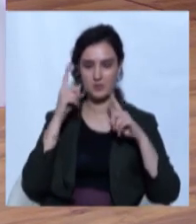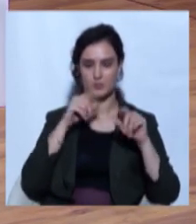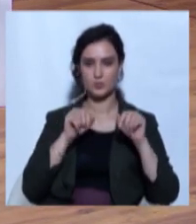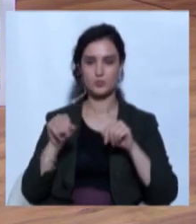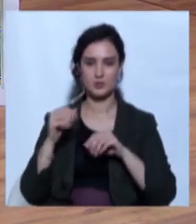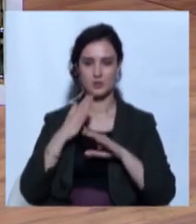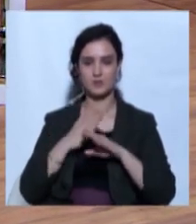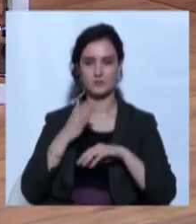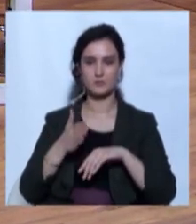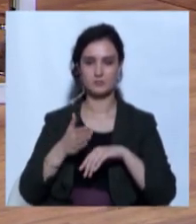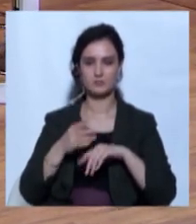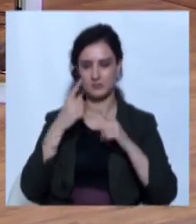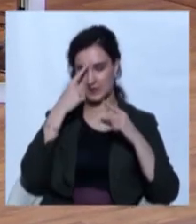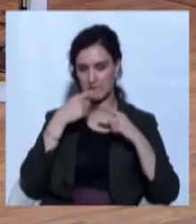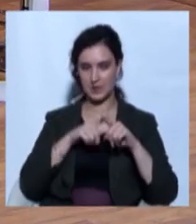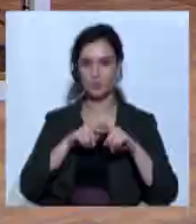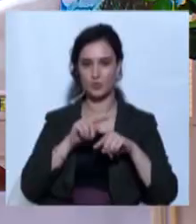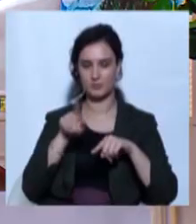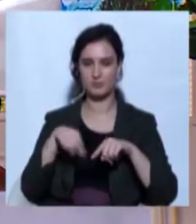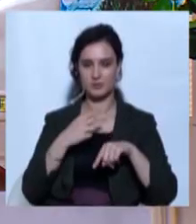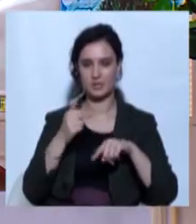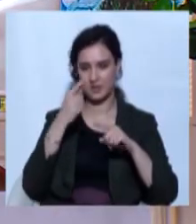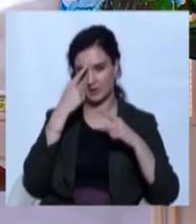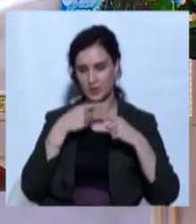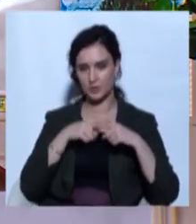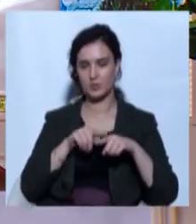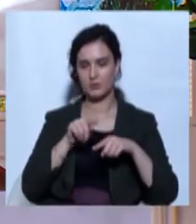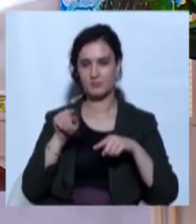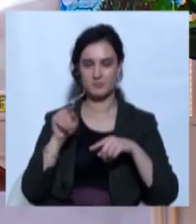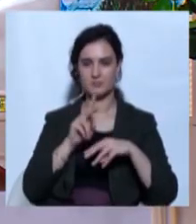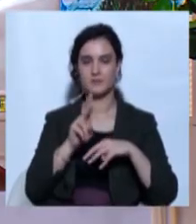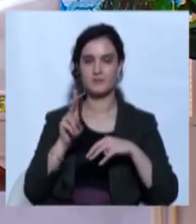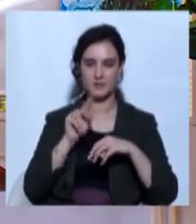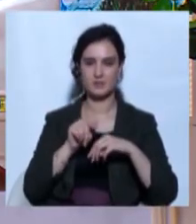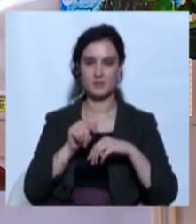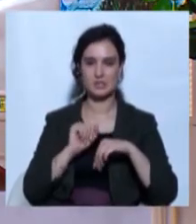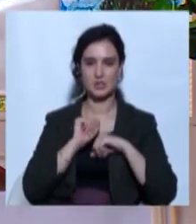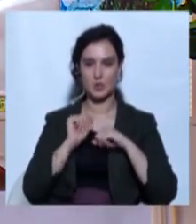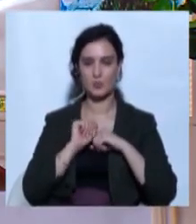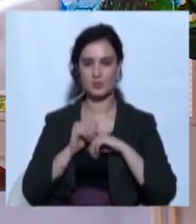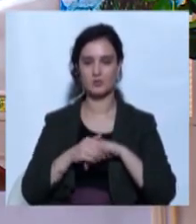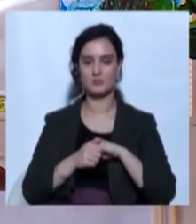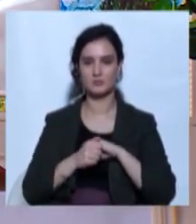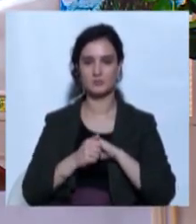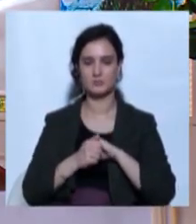უნარი გამოავლინეს არქიტექტორებმა. არქიტექტორებმა, რომლებიც ცდილობენ